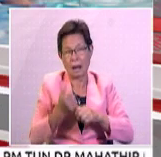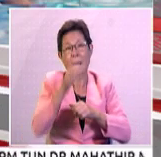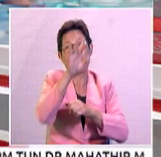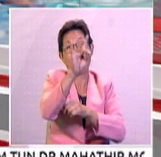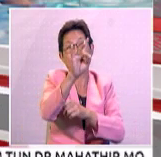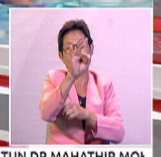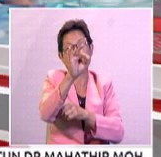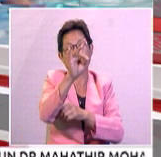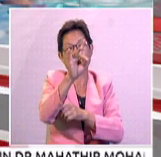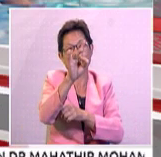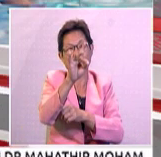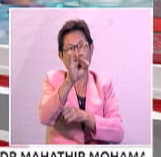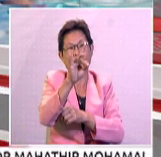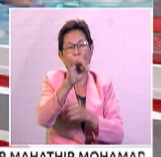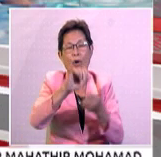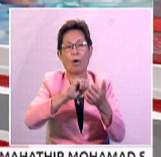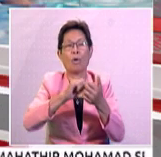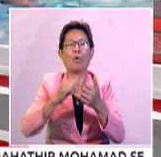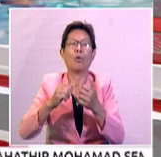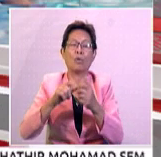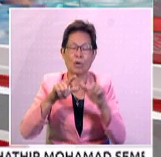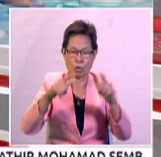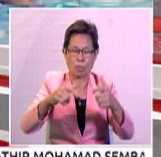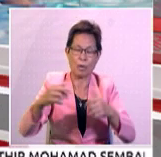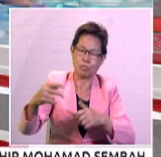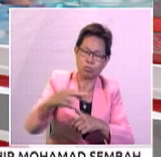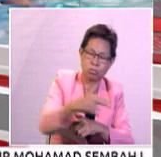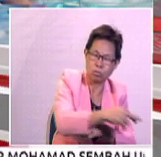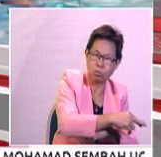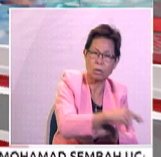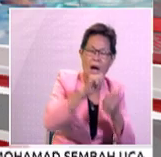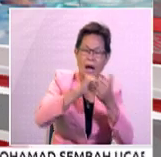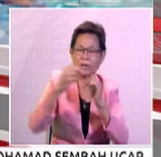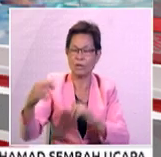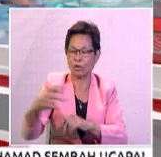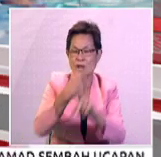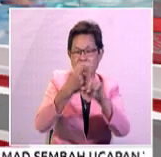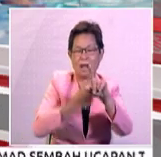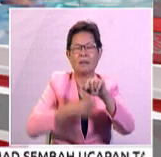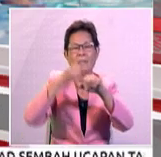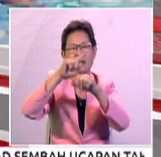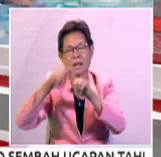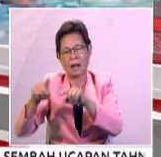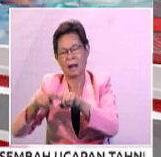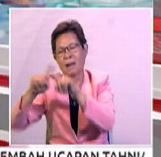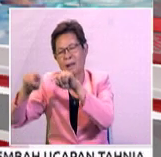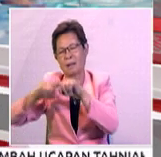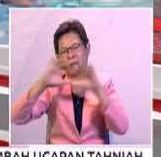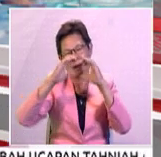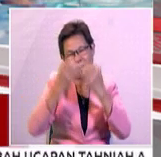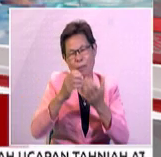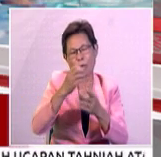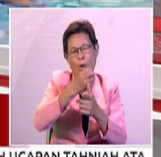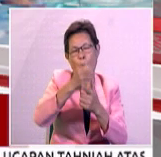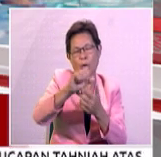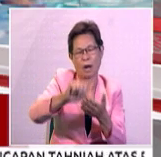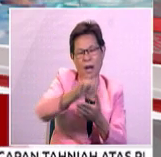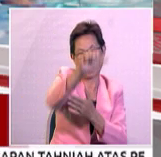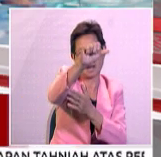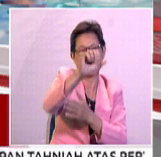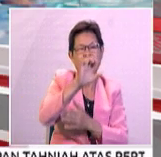8 daripadanya disumbangkan oleh skuad renang. Atlet-atlet renang negeri itu datang daripada beberapa klub atau akademi. Salah